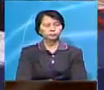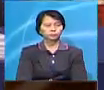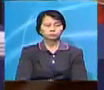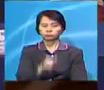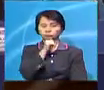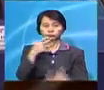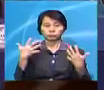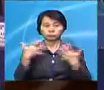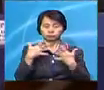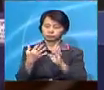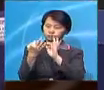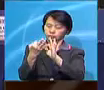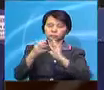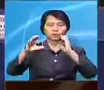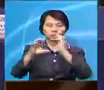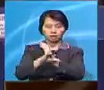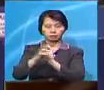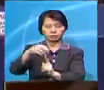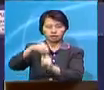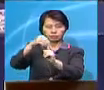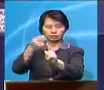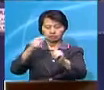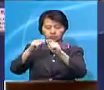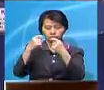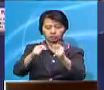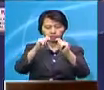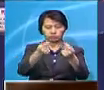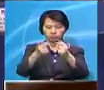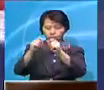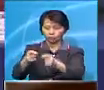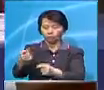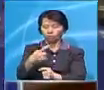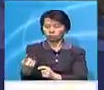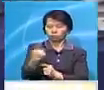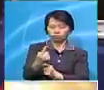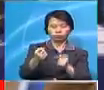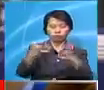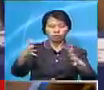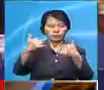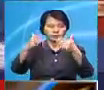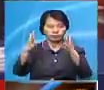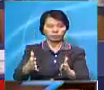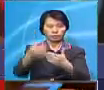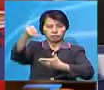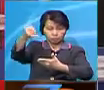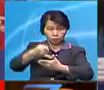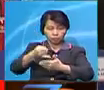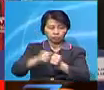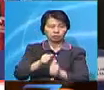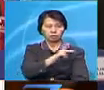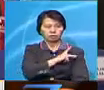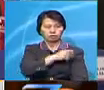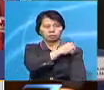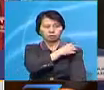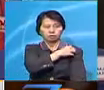Tidak gentar menghadapi cabaran terutama dari pasukan-pasukan yang menampilkan ramai pemain-pemain import, Ketua